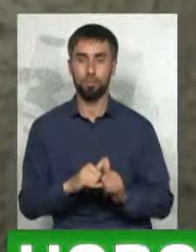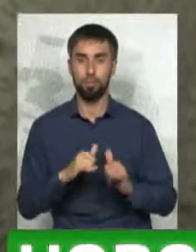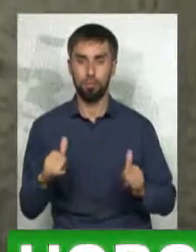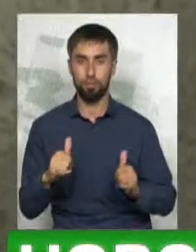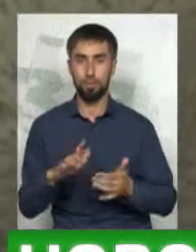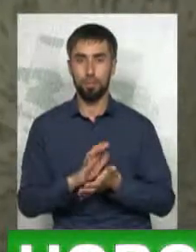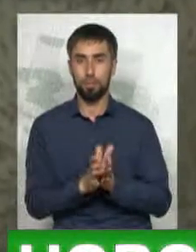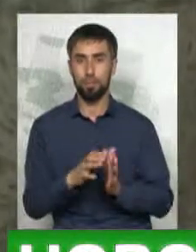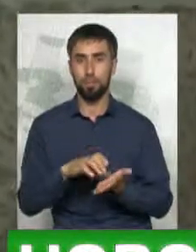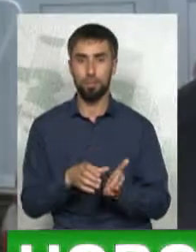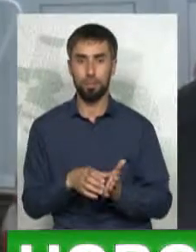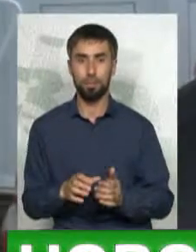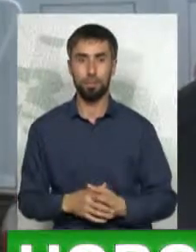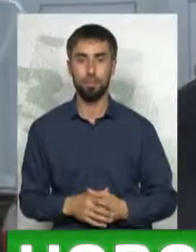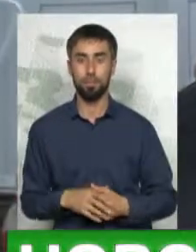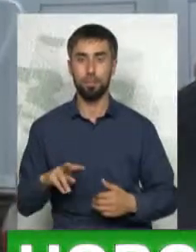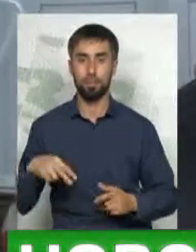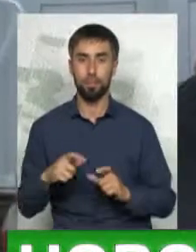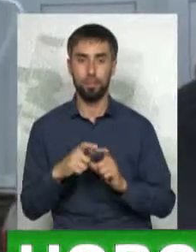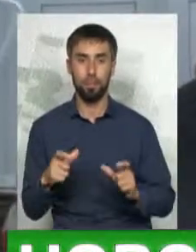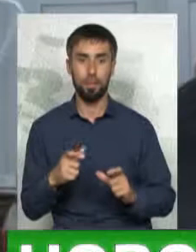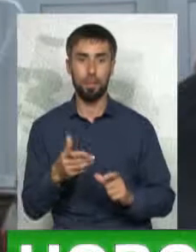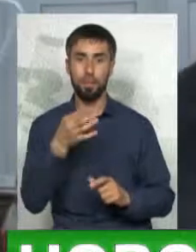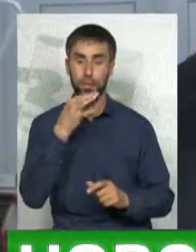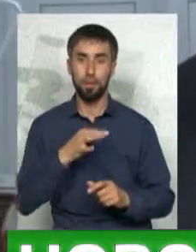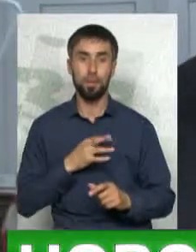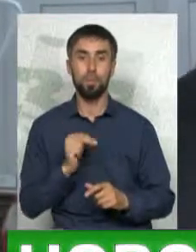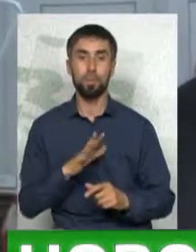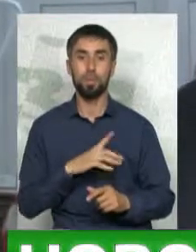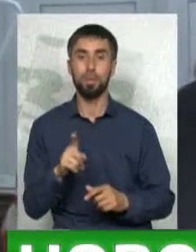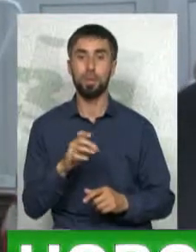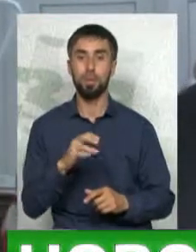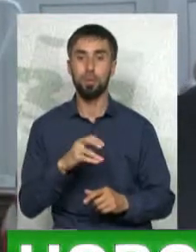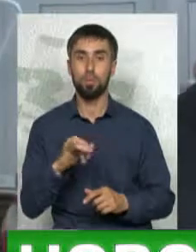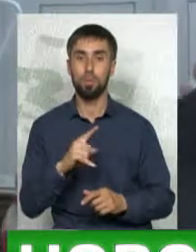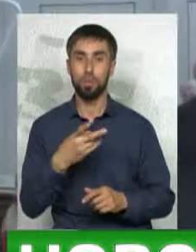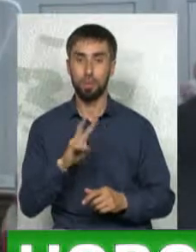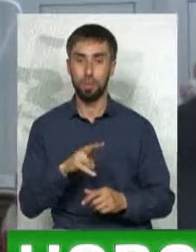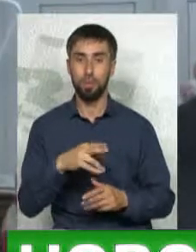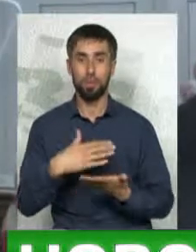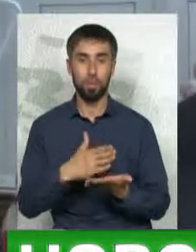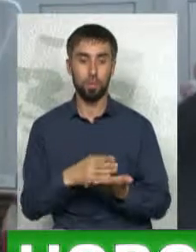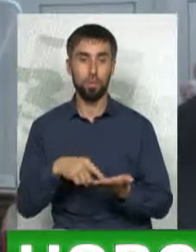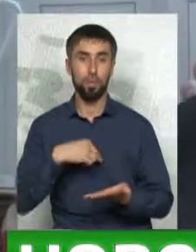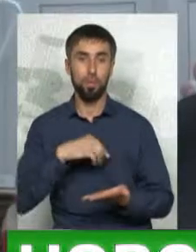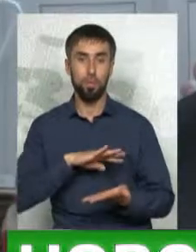того тесные помещения. Директор школы стал каян живет, сейчас те же перегородки дают,